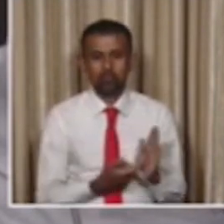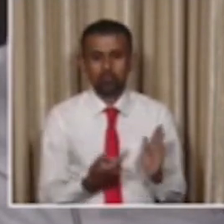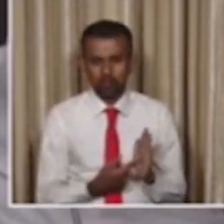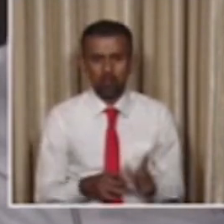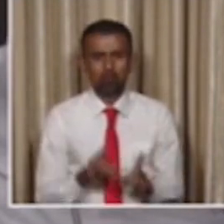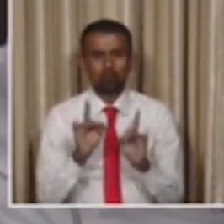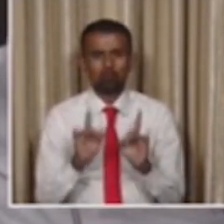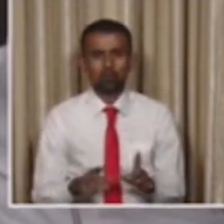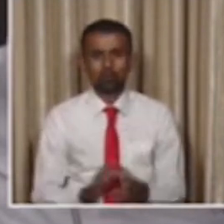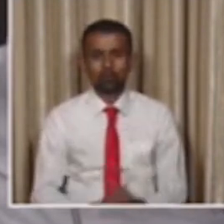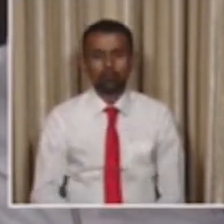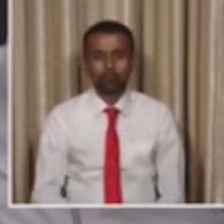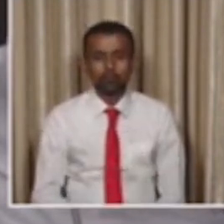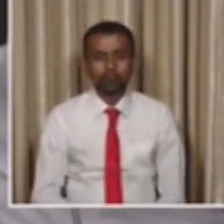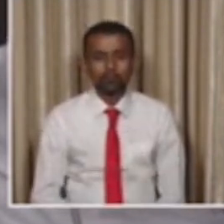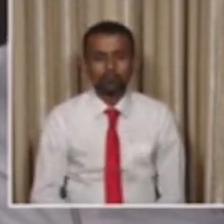ඒකයි.